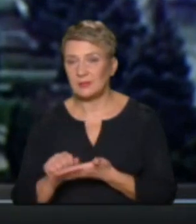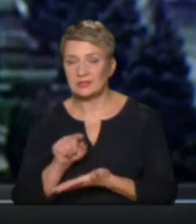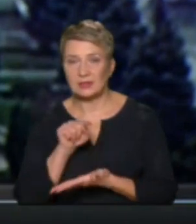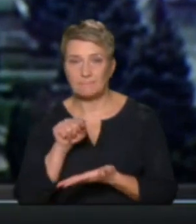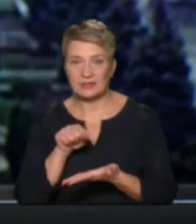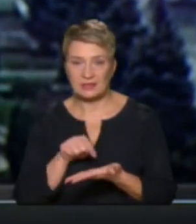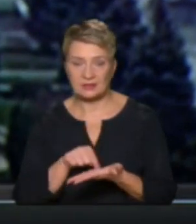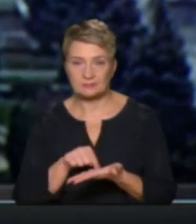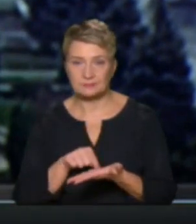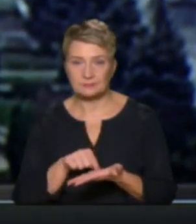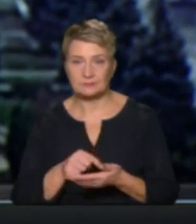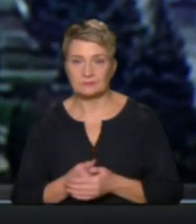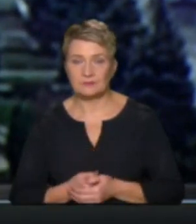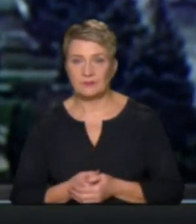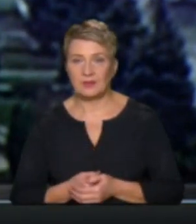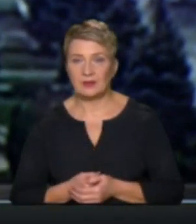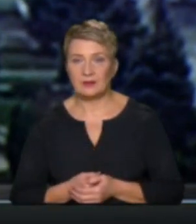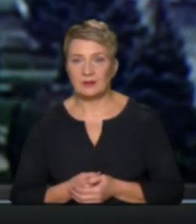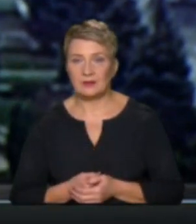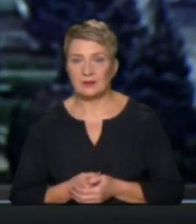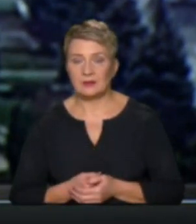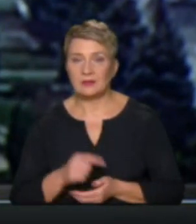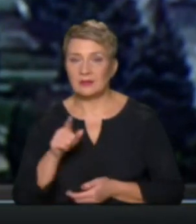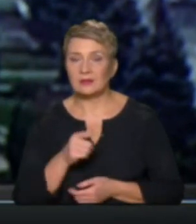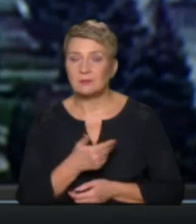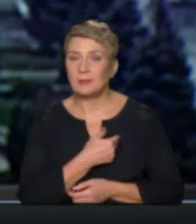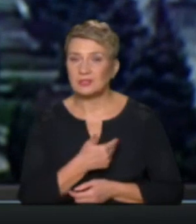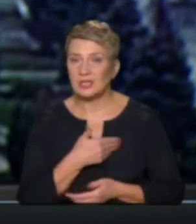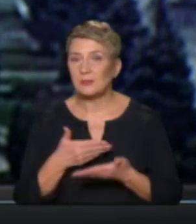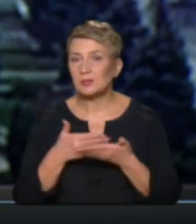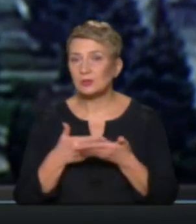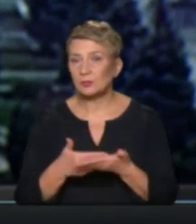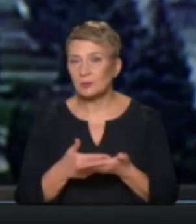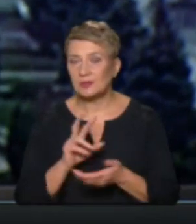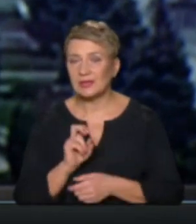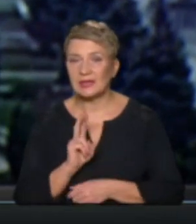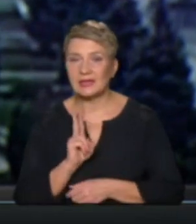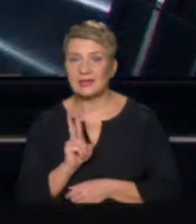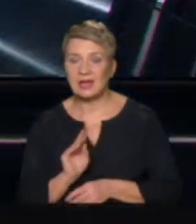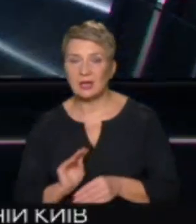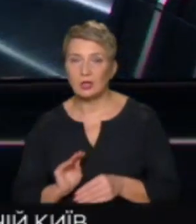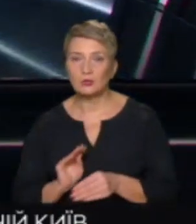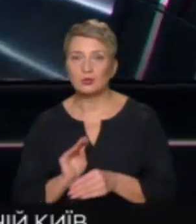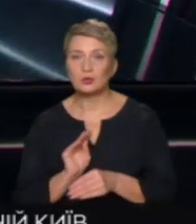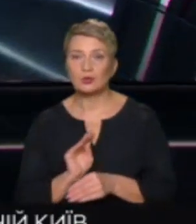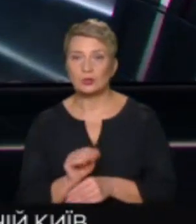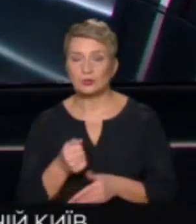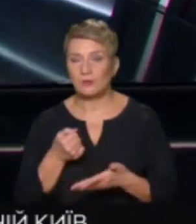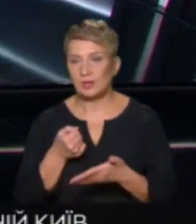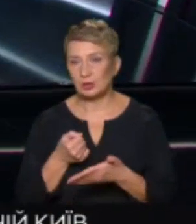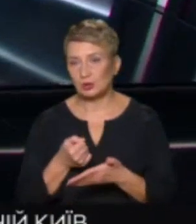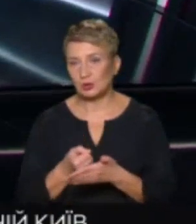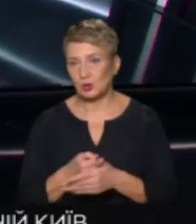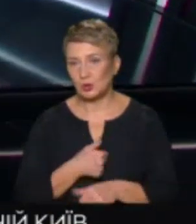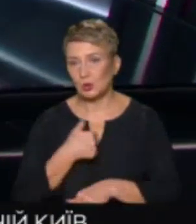вони виходять з свого бажання допомогти, і це як, знаєте, як додатково до